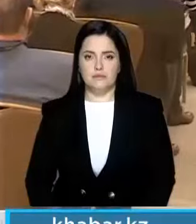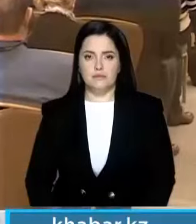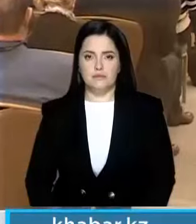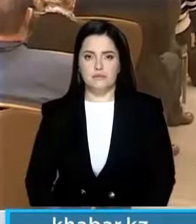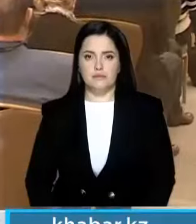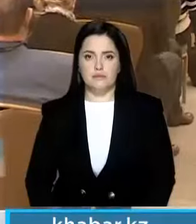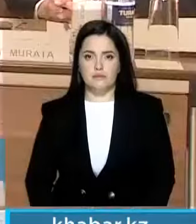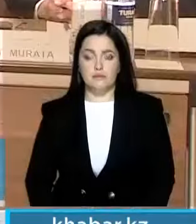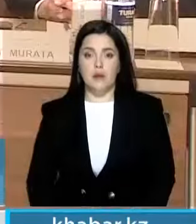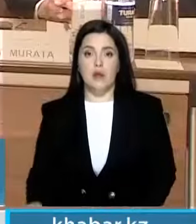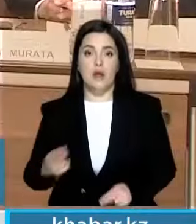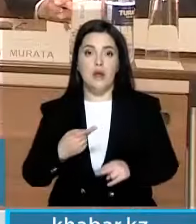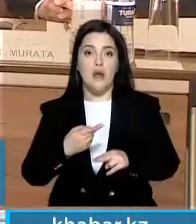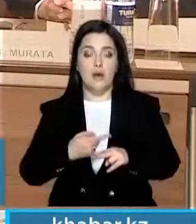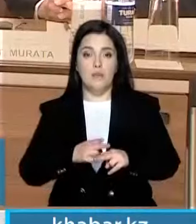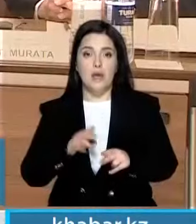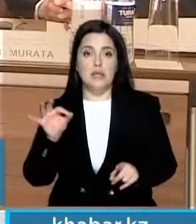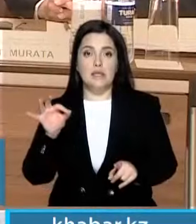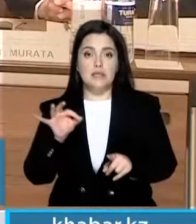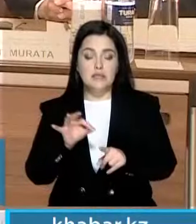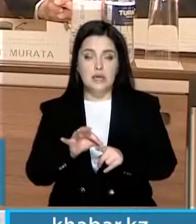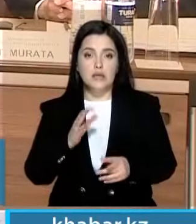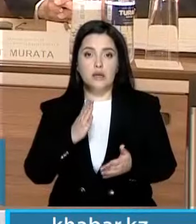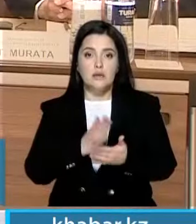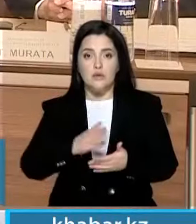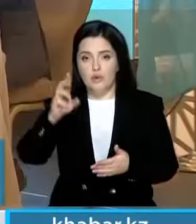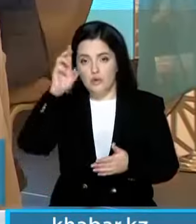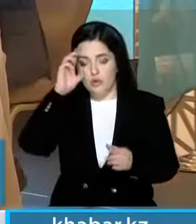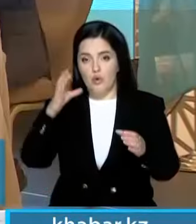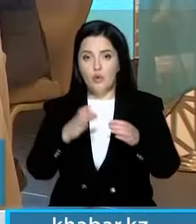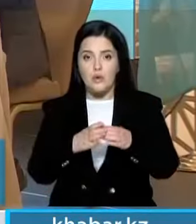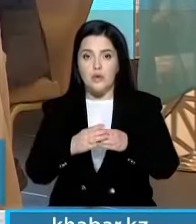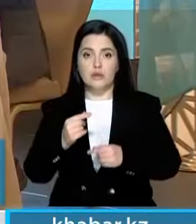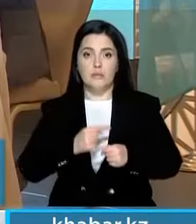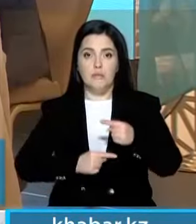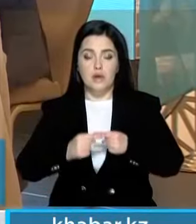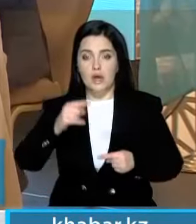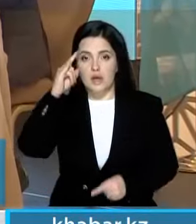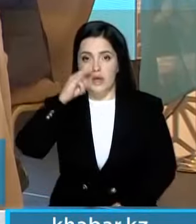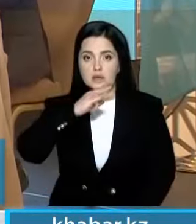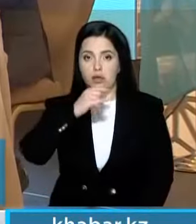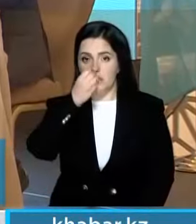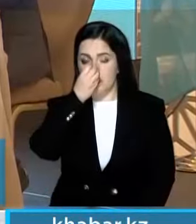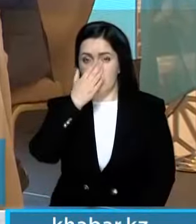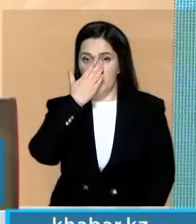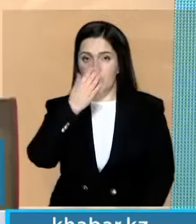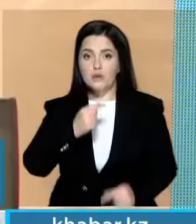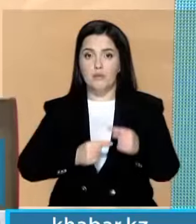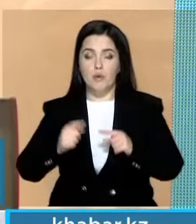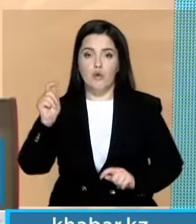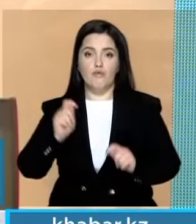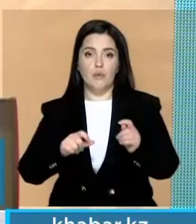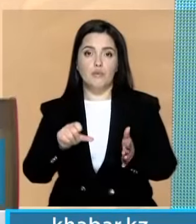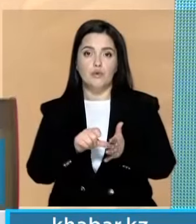Расширение пула потенциальных партнеров. Такую цель ставят перед собой госорганы и предприниматели Казахстана и Японии. В работе бизнес-форума участвует